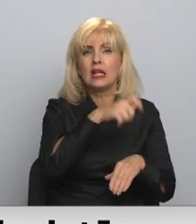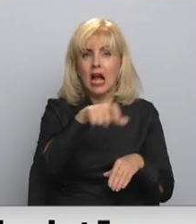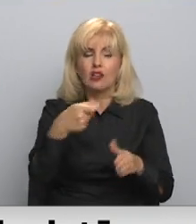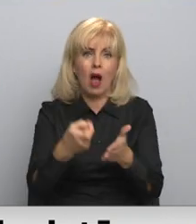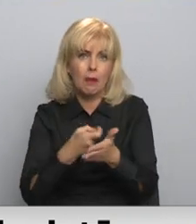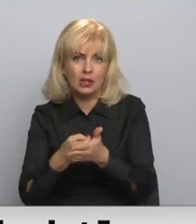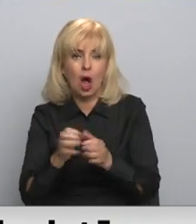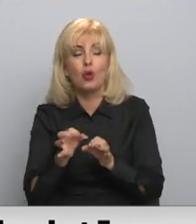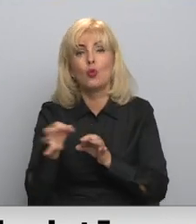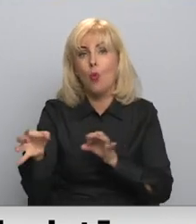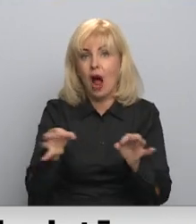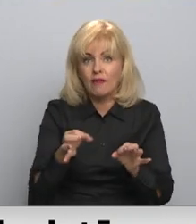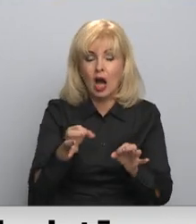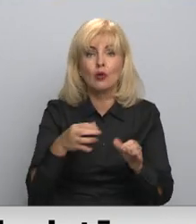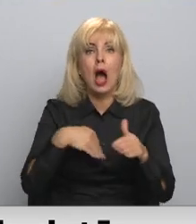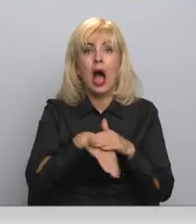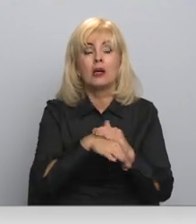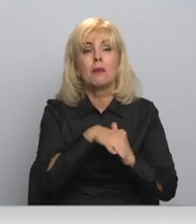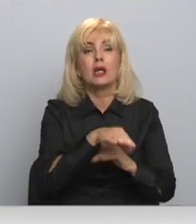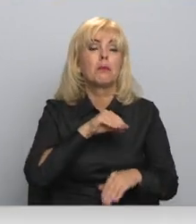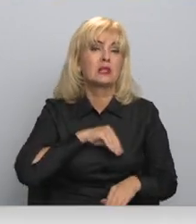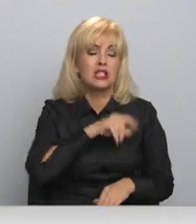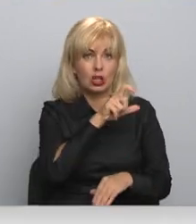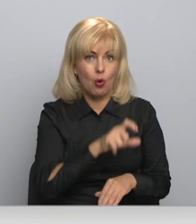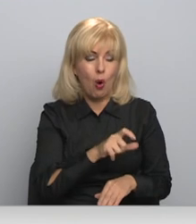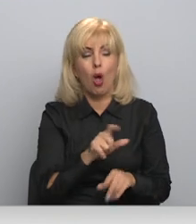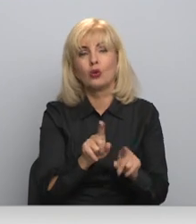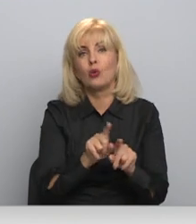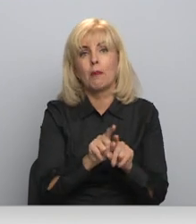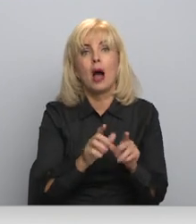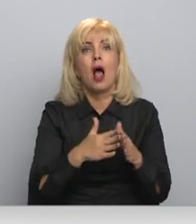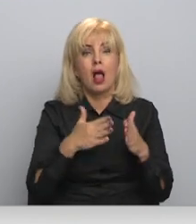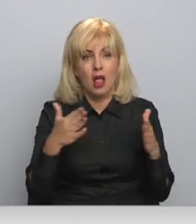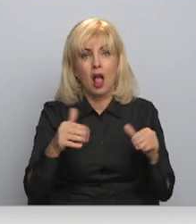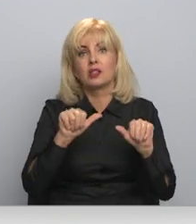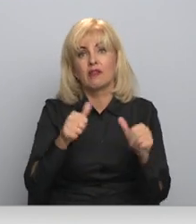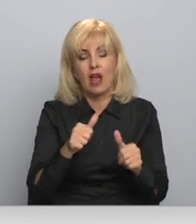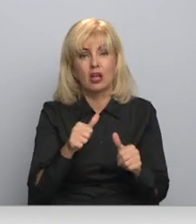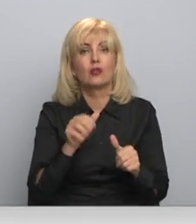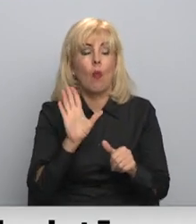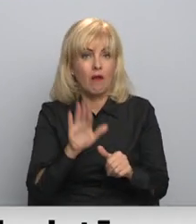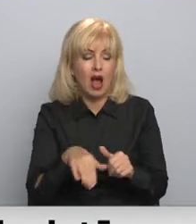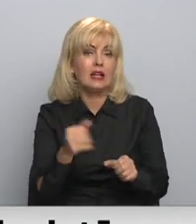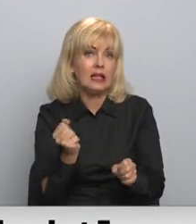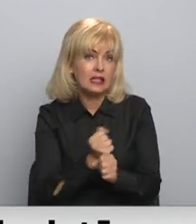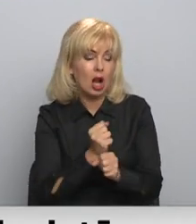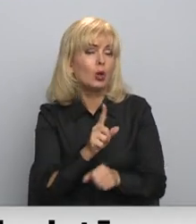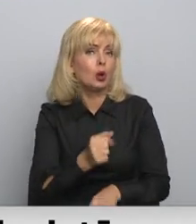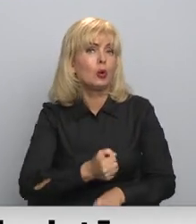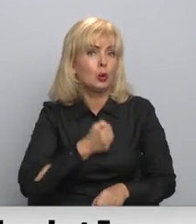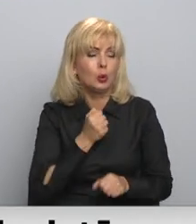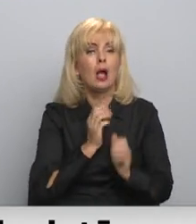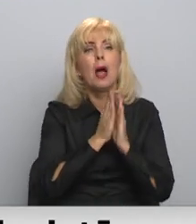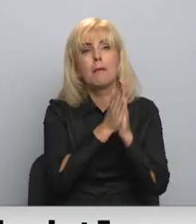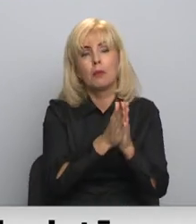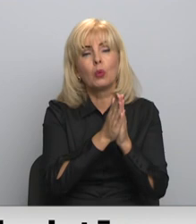novadā. Tāda aiziešana pie psihologa ir diezgan liels solis, ko veikt. Ļoti grūti ir lūgt